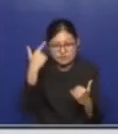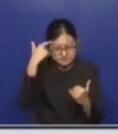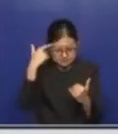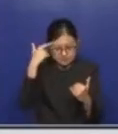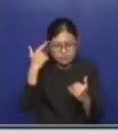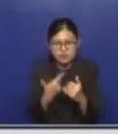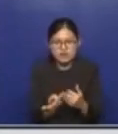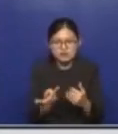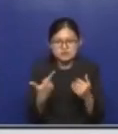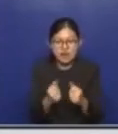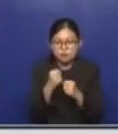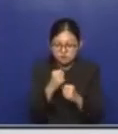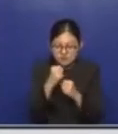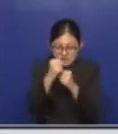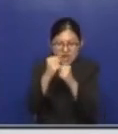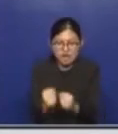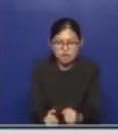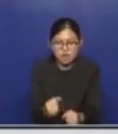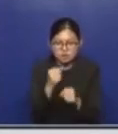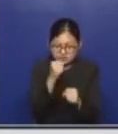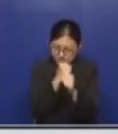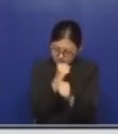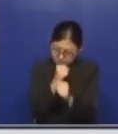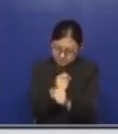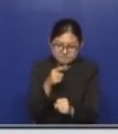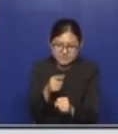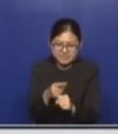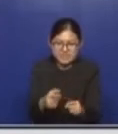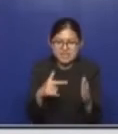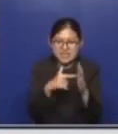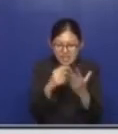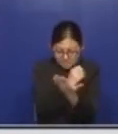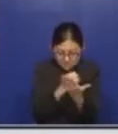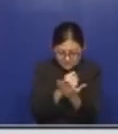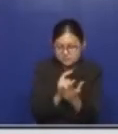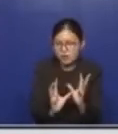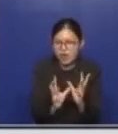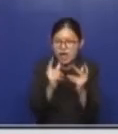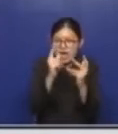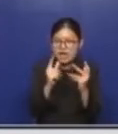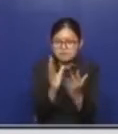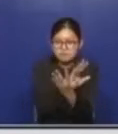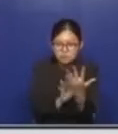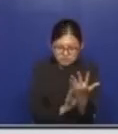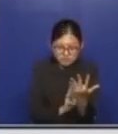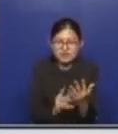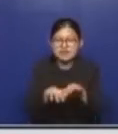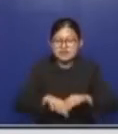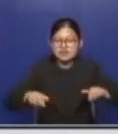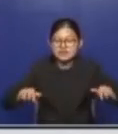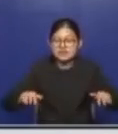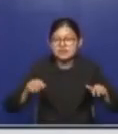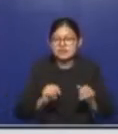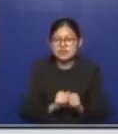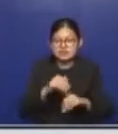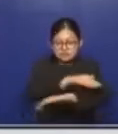งเวลาที่เราจะเอาจริงเอาจังกับคำว่ายาเสพติดควรที่จะหายจากประเทศไทยเด็กเยาวชนของประเทศไม่ว่าทั้งพื้น